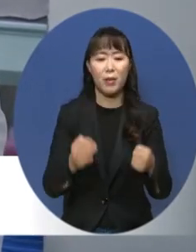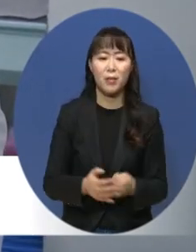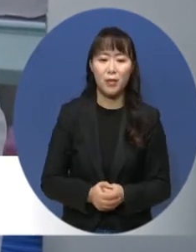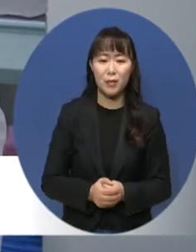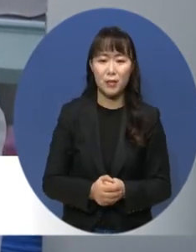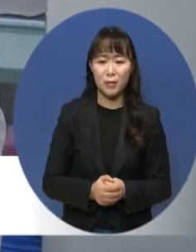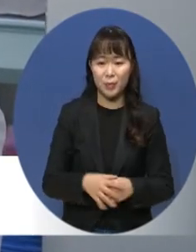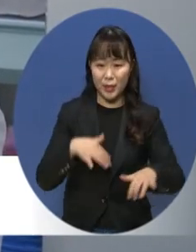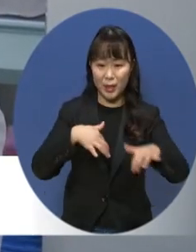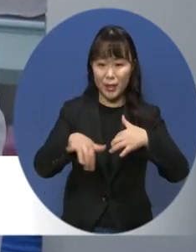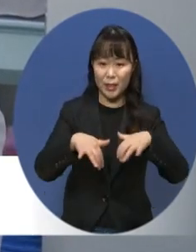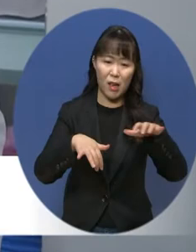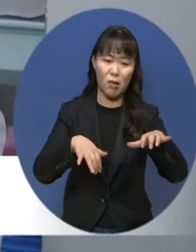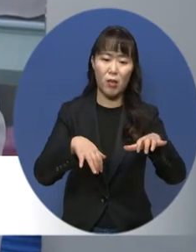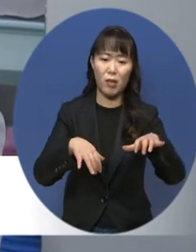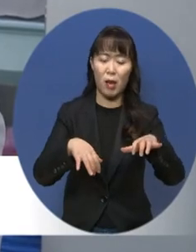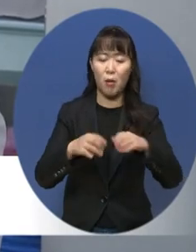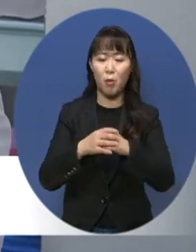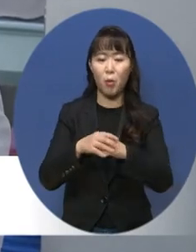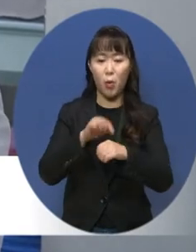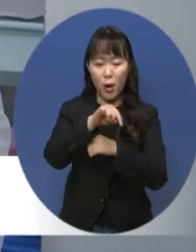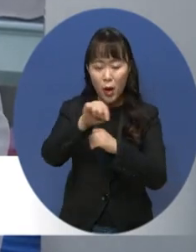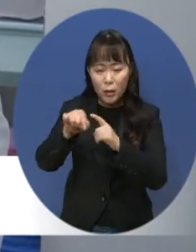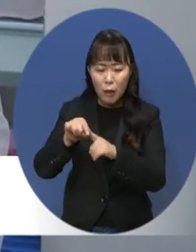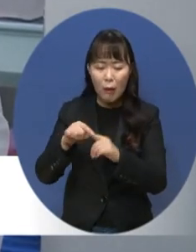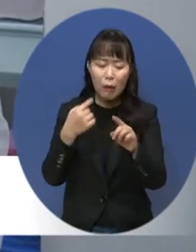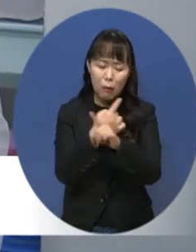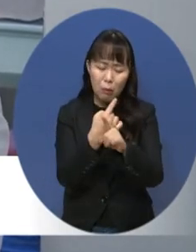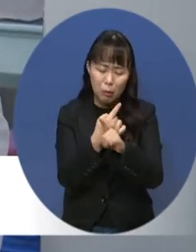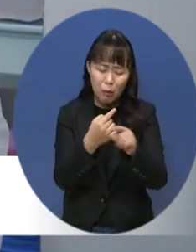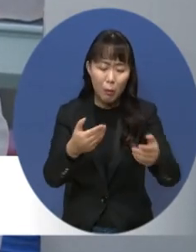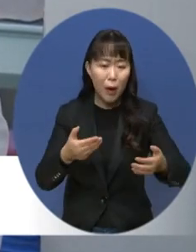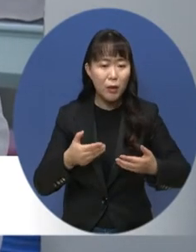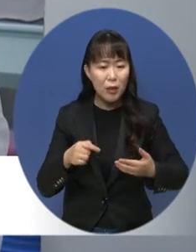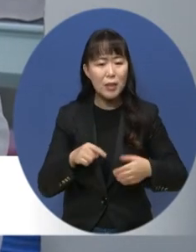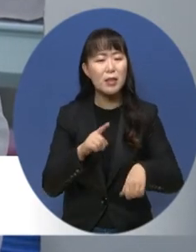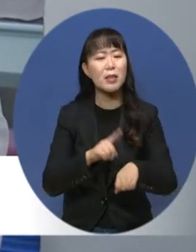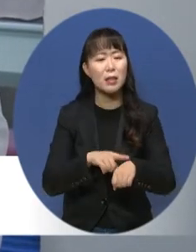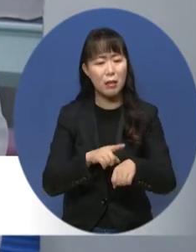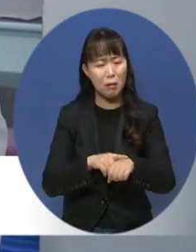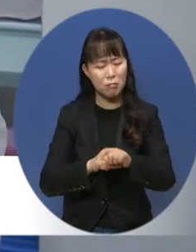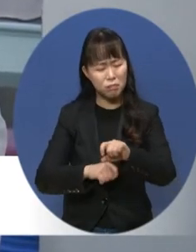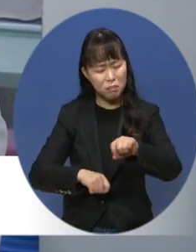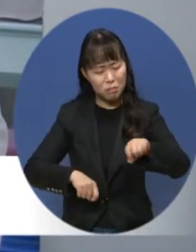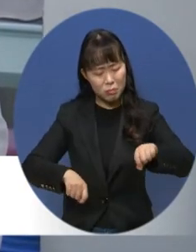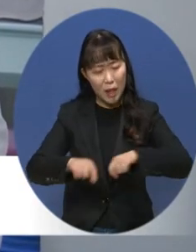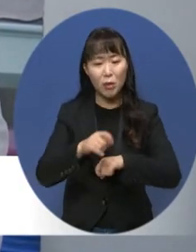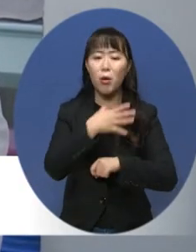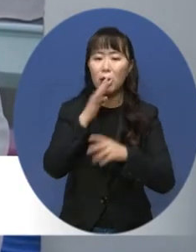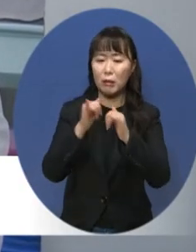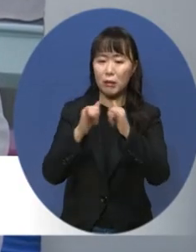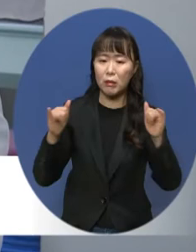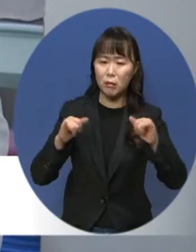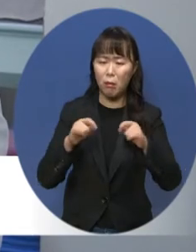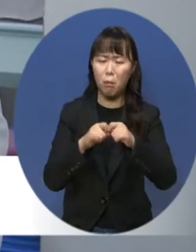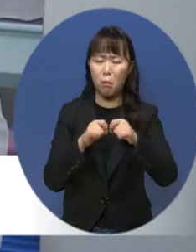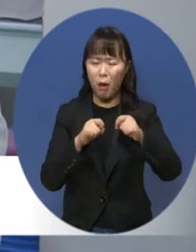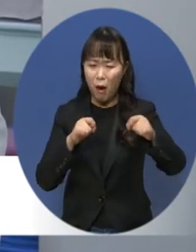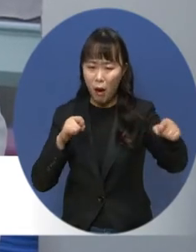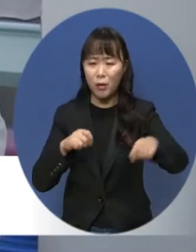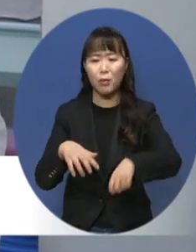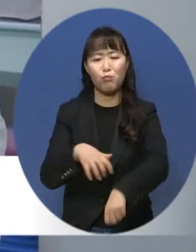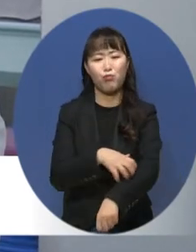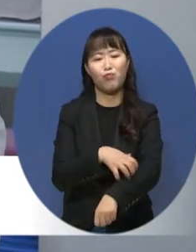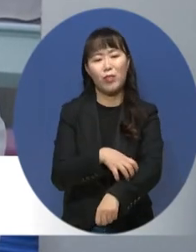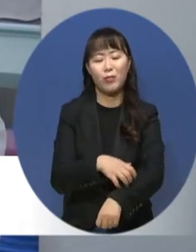그 시내권이라든가 읍내 쪽으로 나가서 치료받기는 좀 시간적이라든가 또 어른들이 또 거리도